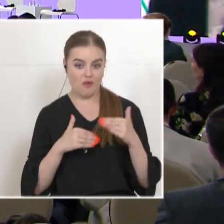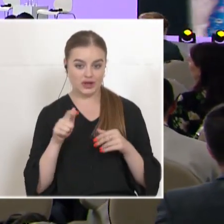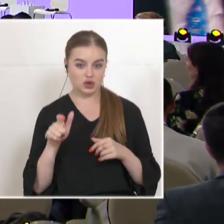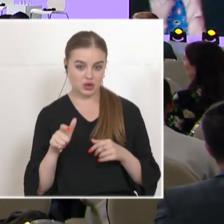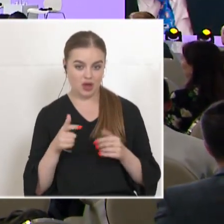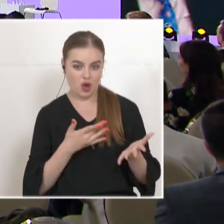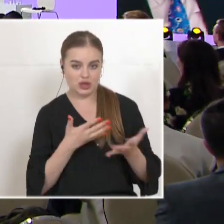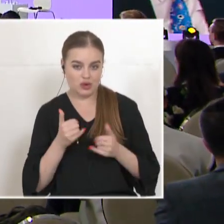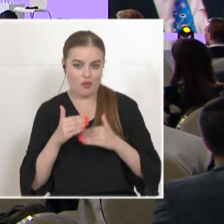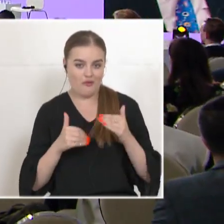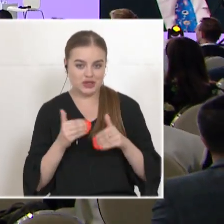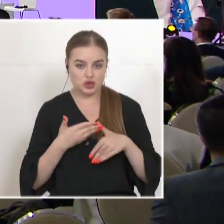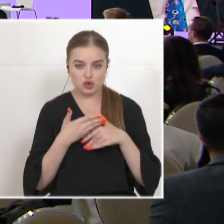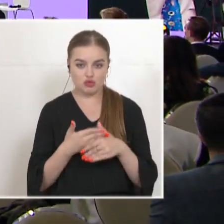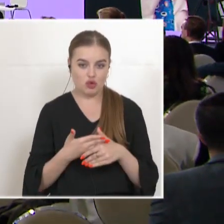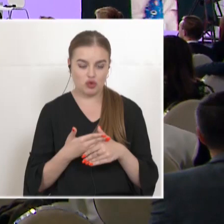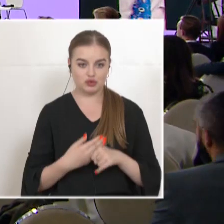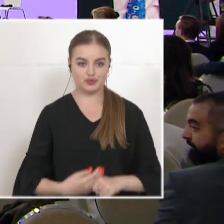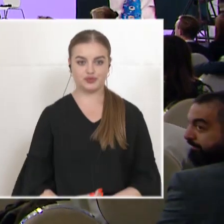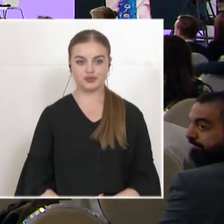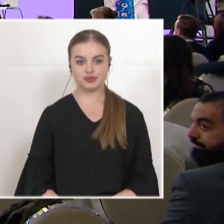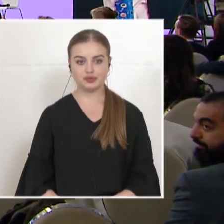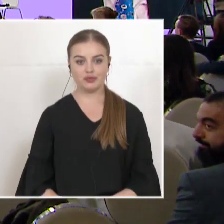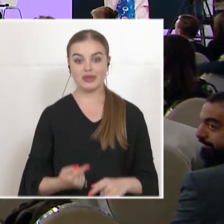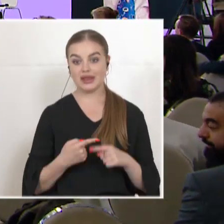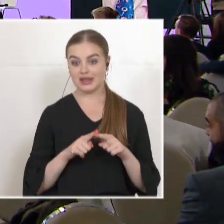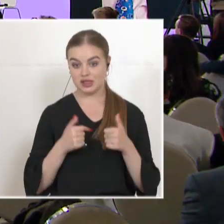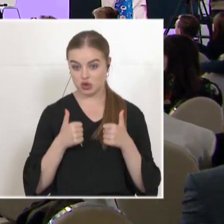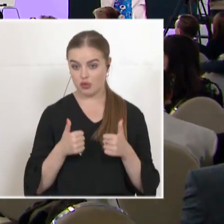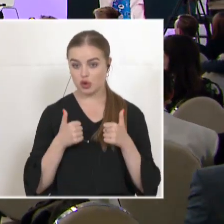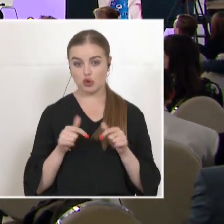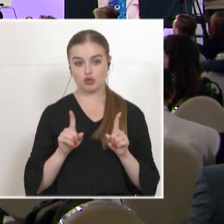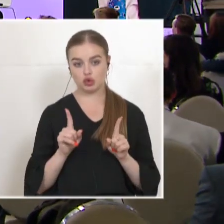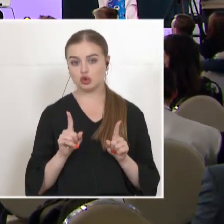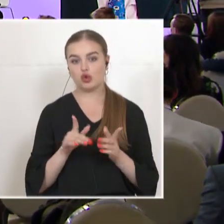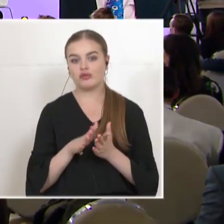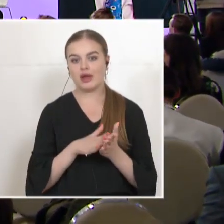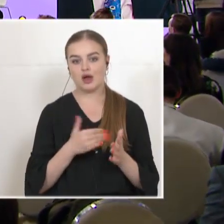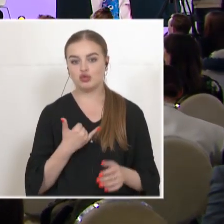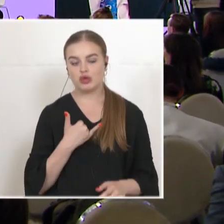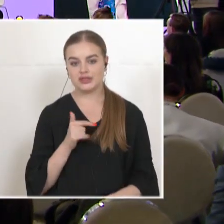отримати професійну допомогу. Це добре, добре. Що у нас там далі?